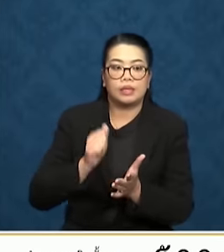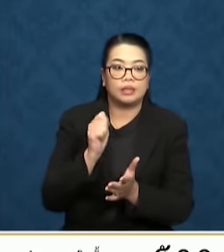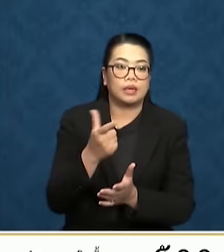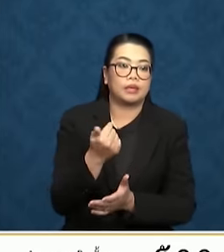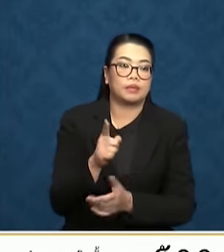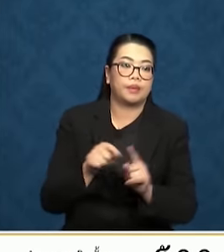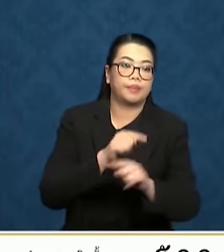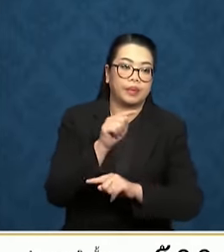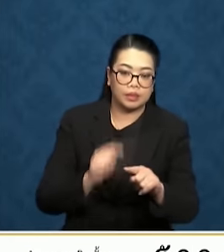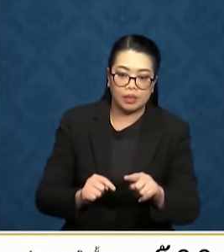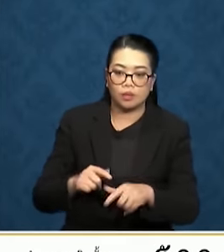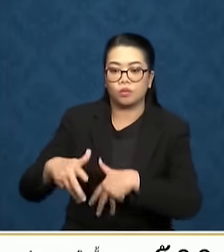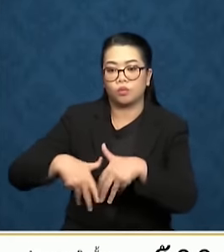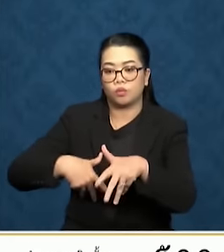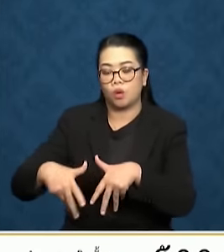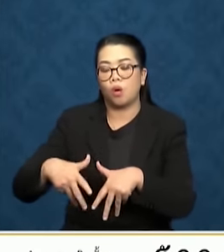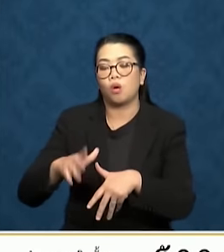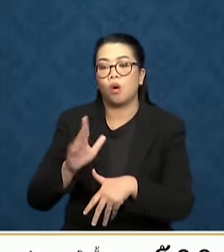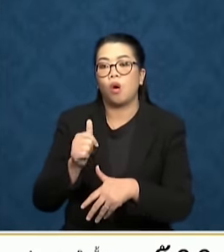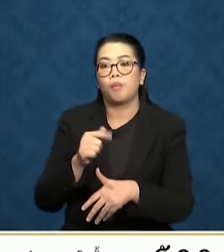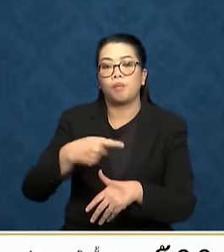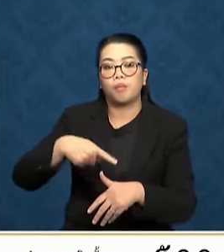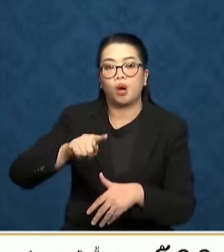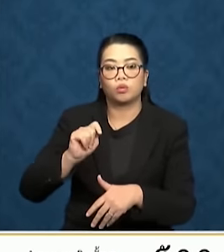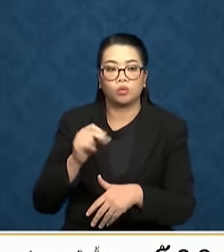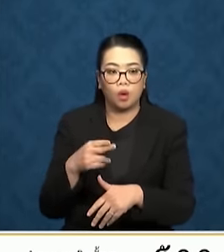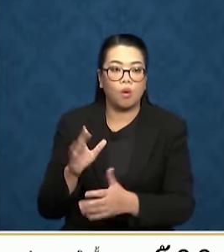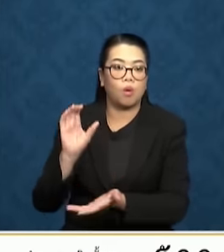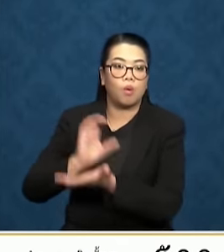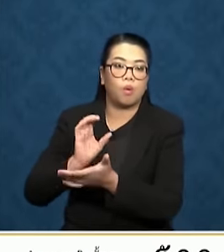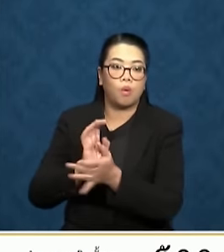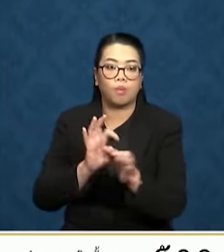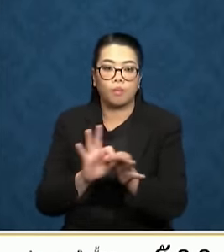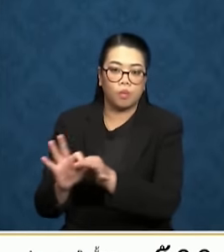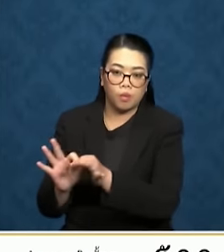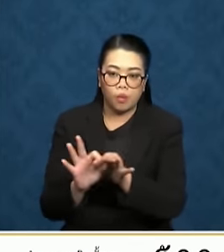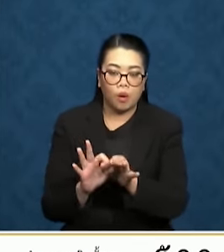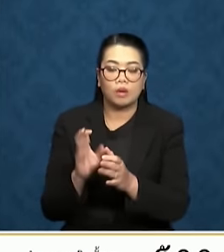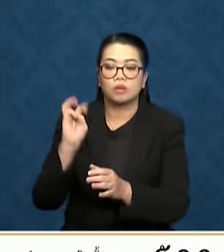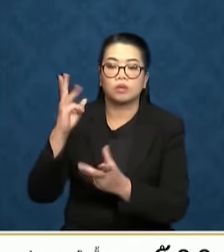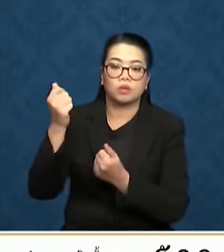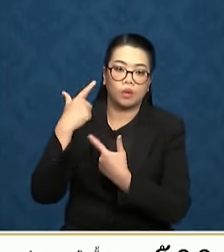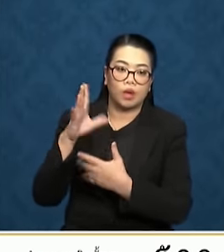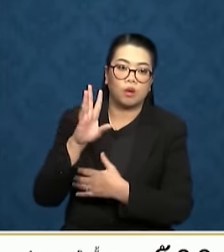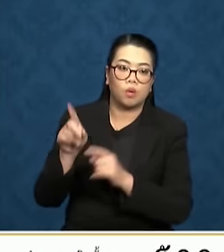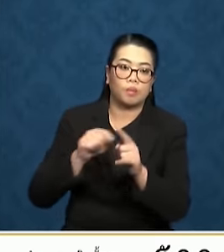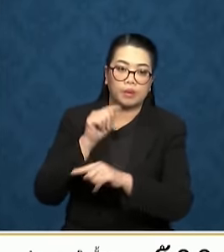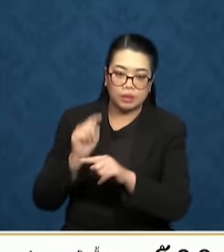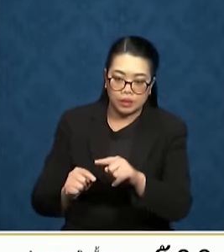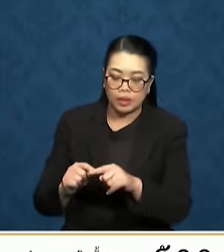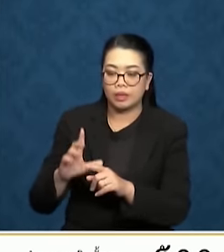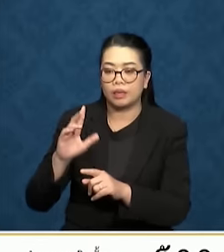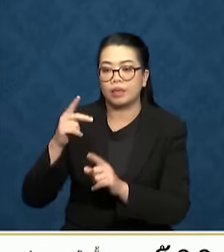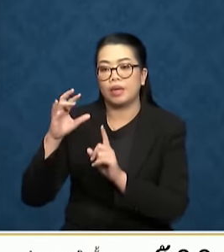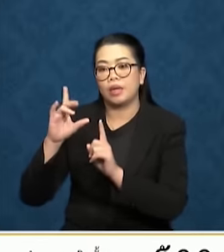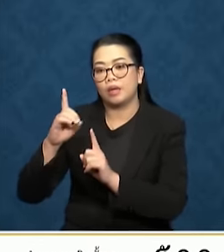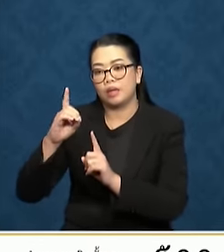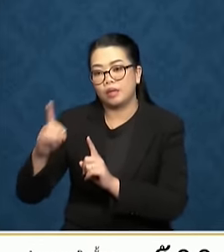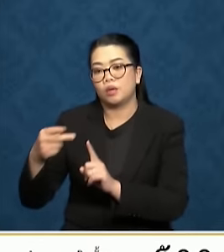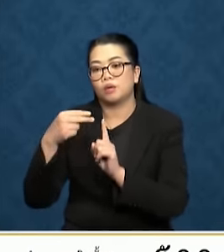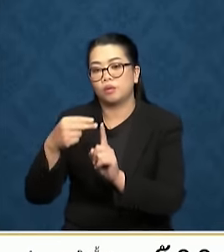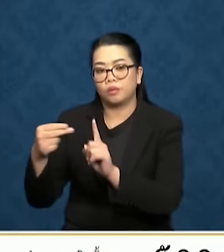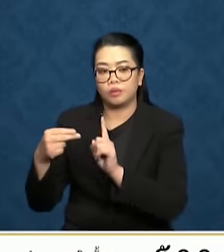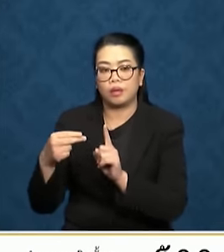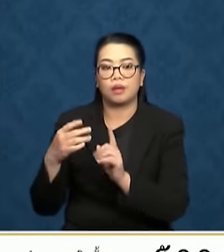11%เป็นท้องถิ่นอยู่ 10%เป็นงบผูกพันอยู่ 7%เป็นสวัสดิการอยู่ 6%เป็น Digitalwalletอยู่ 4%ที่เหลืออีก